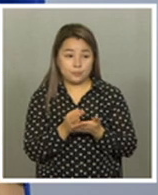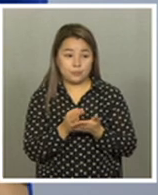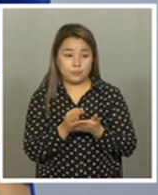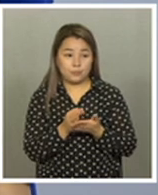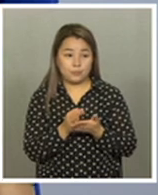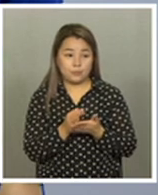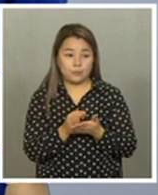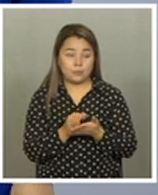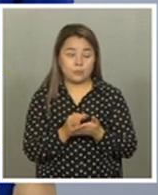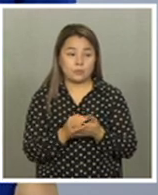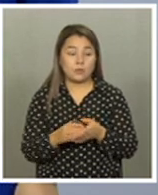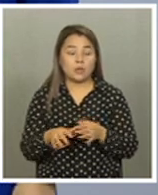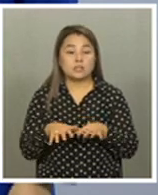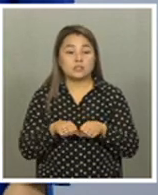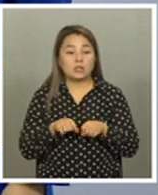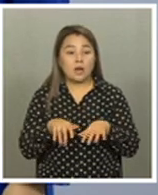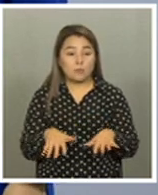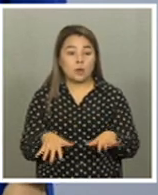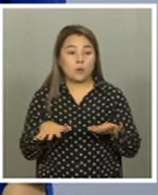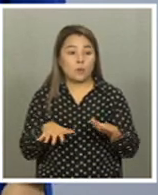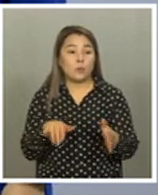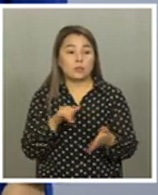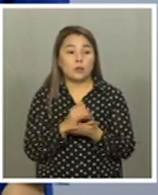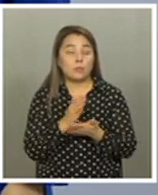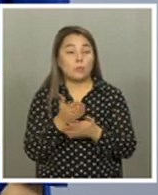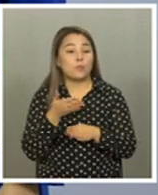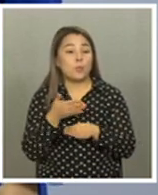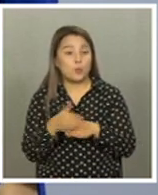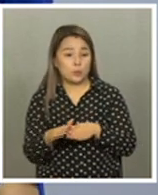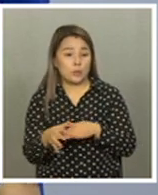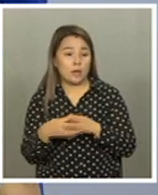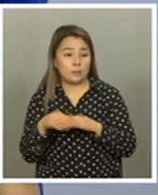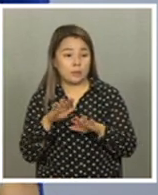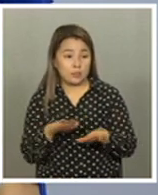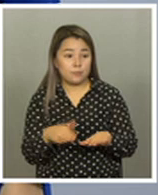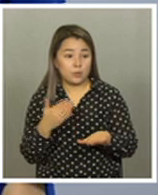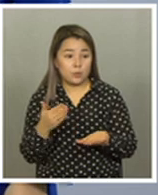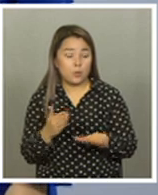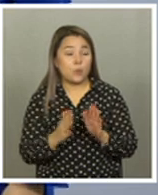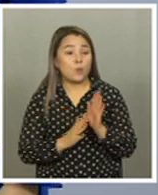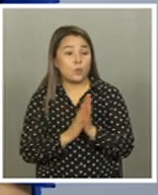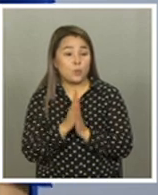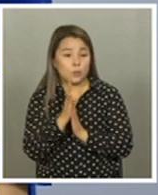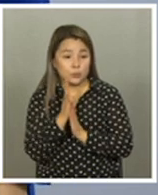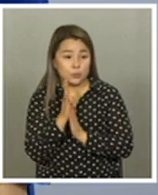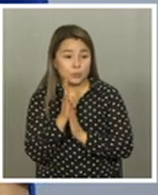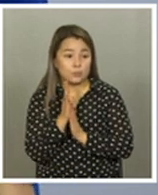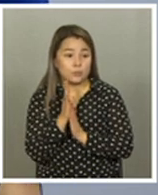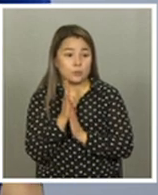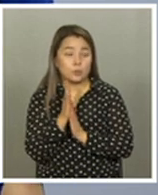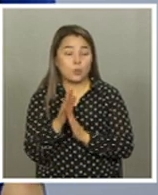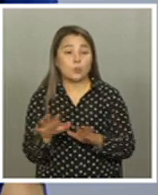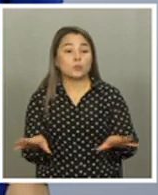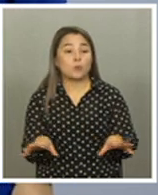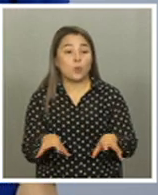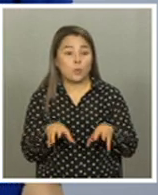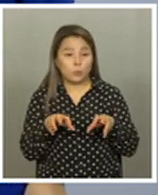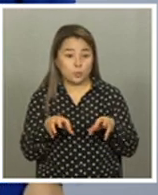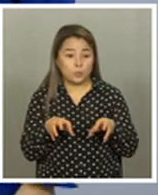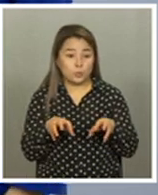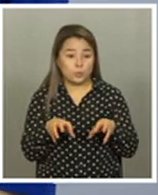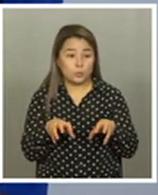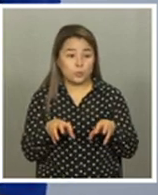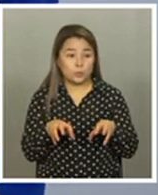тамыр оймақшасының үстінде орналасқан бөліну аймағы, өсу аймағы, сору, яғни түкшелері бар